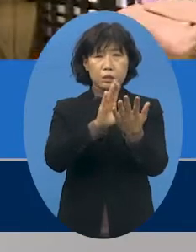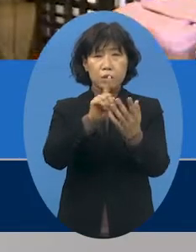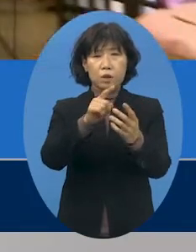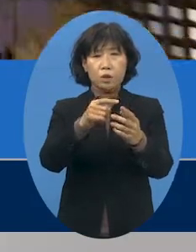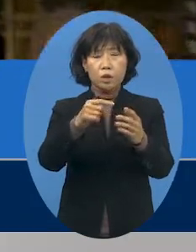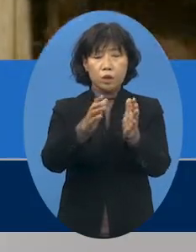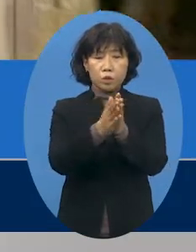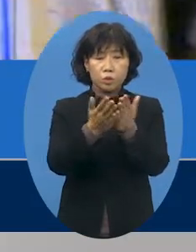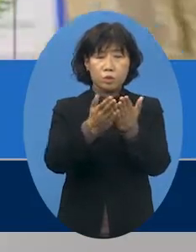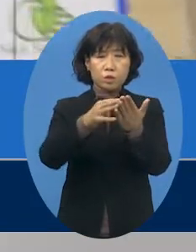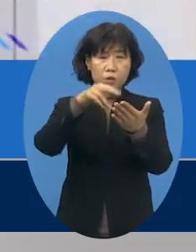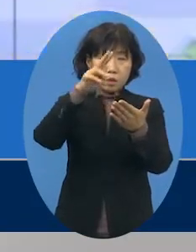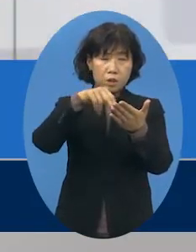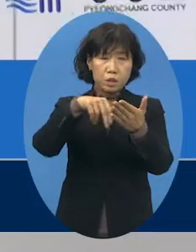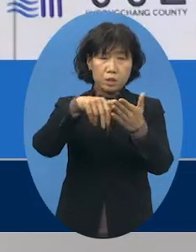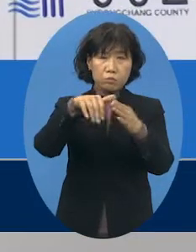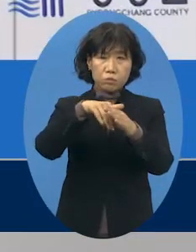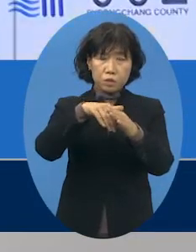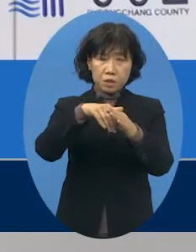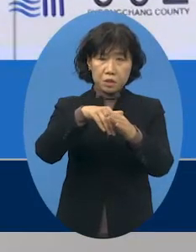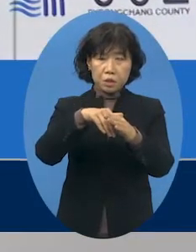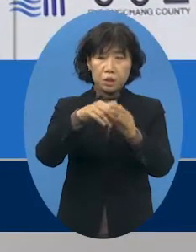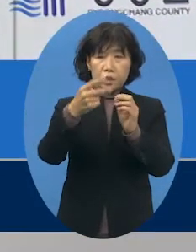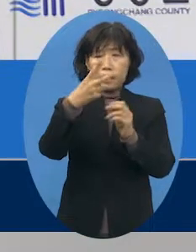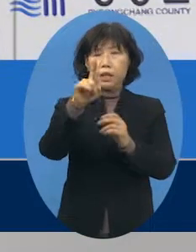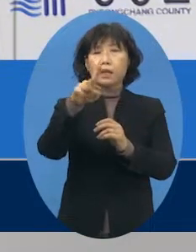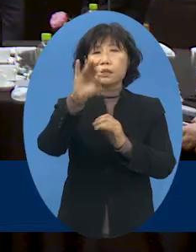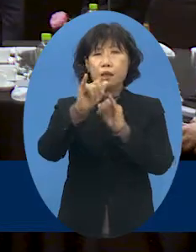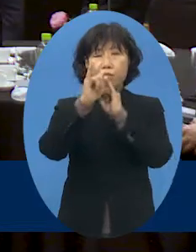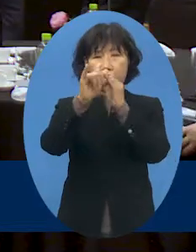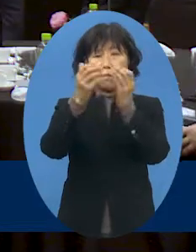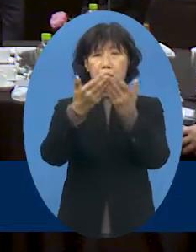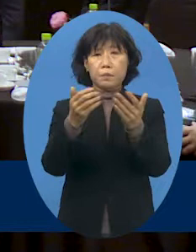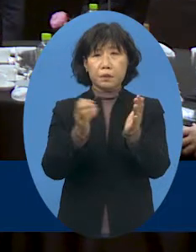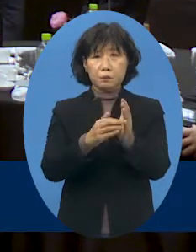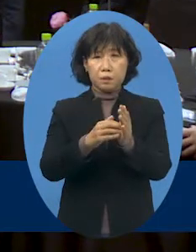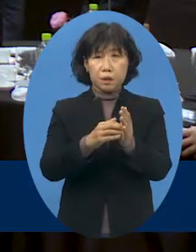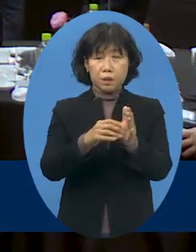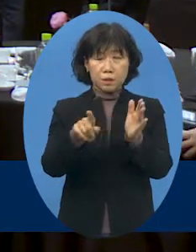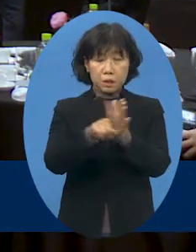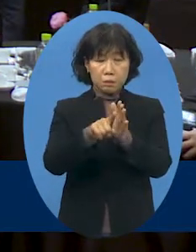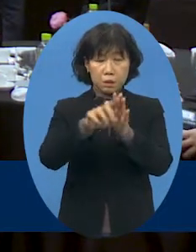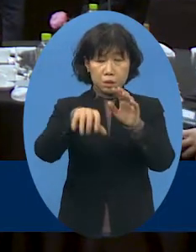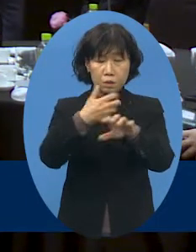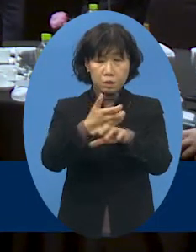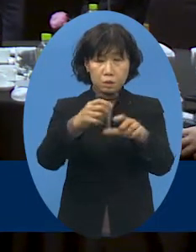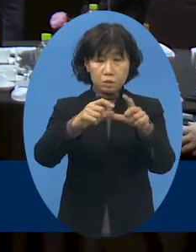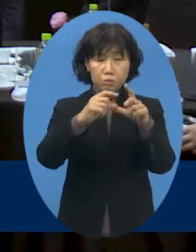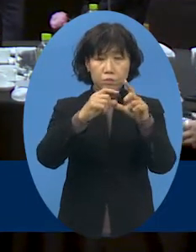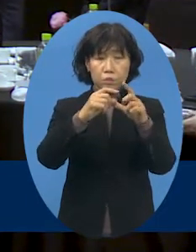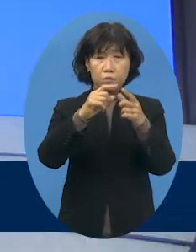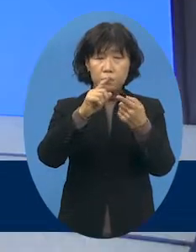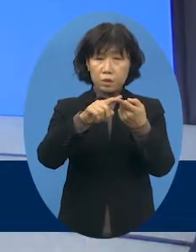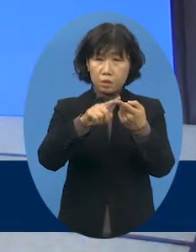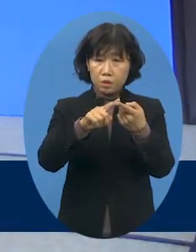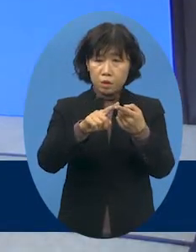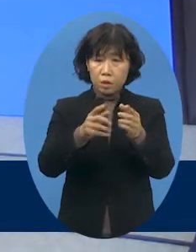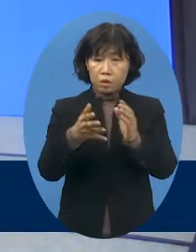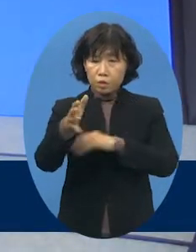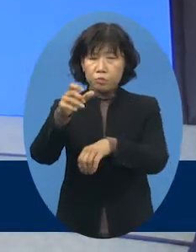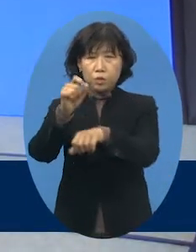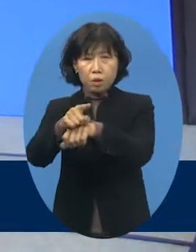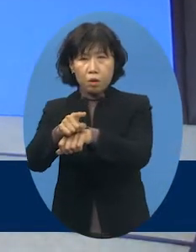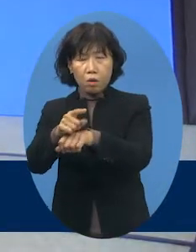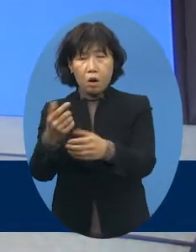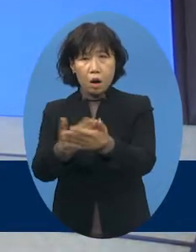독서 문화 도시 부문 대상을 수상했습니다 대한민국 신뢰받는 혁신 대상은 각 분야에서 전문성을